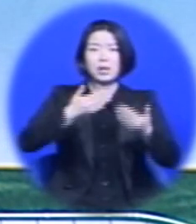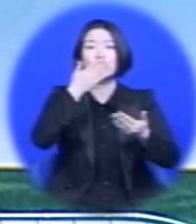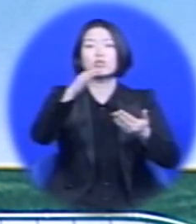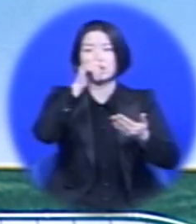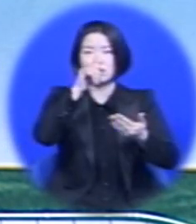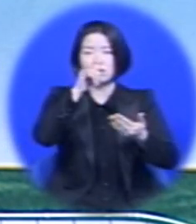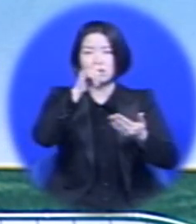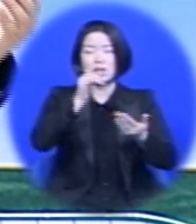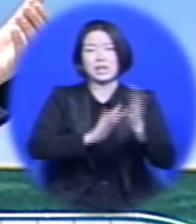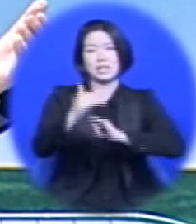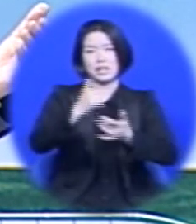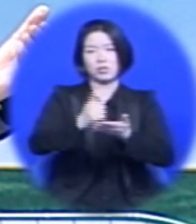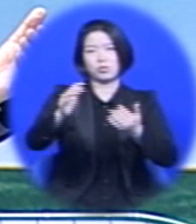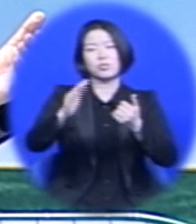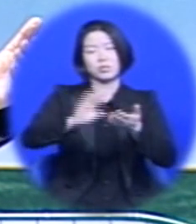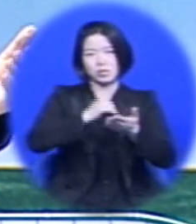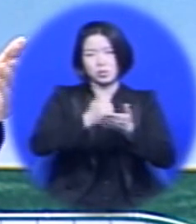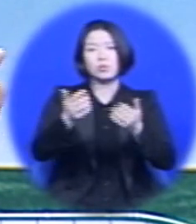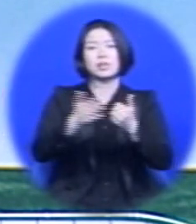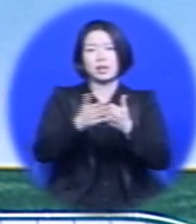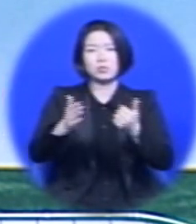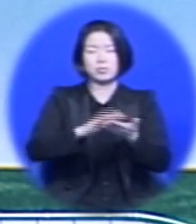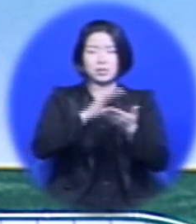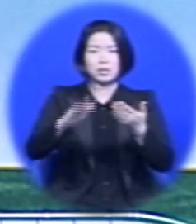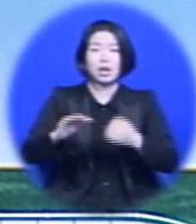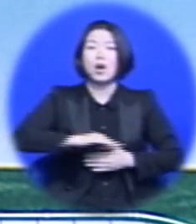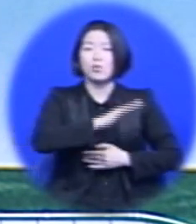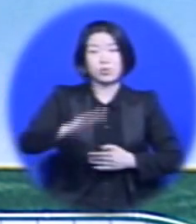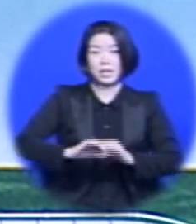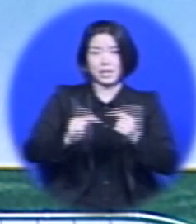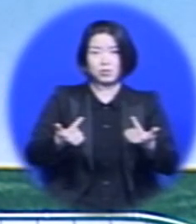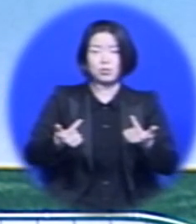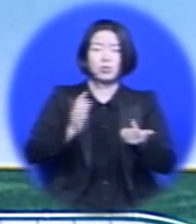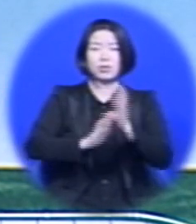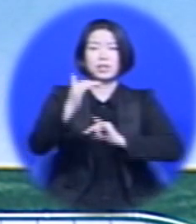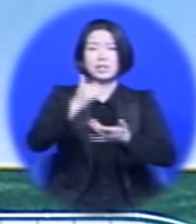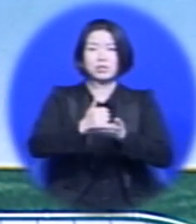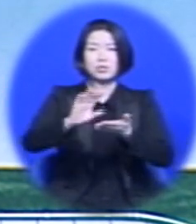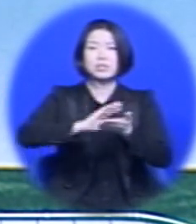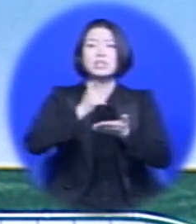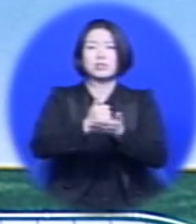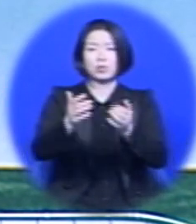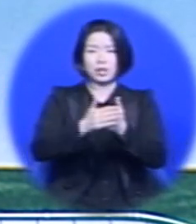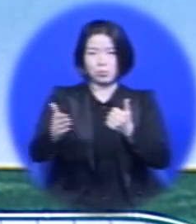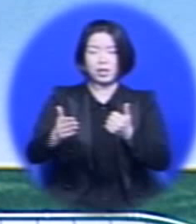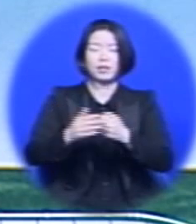있습니다 예수 그리스도 때문 우리가 아니고 예수 그리스도 때문입